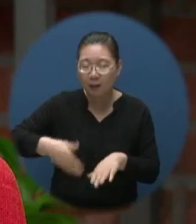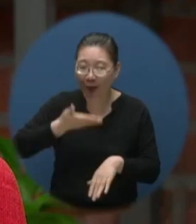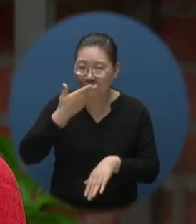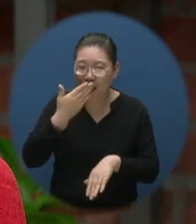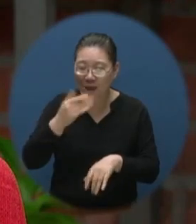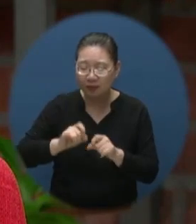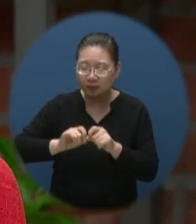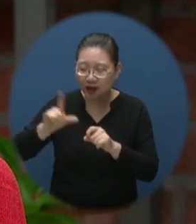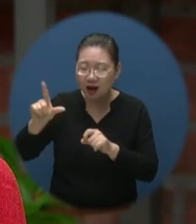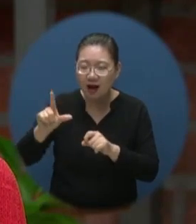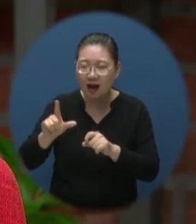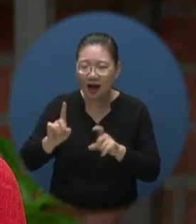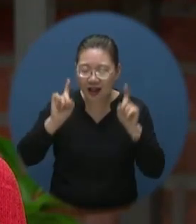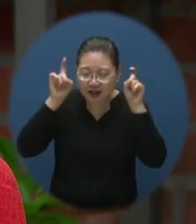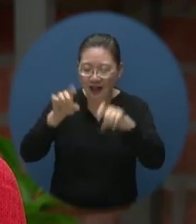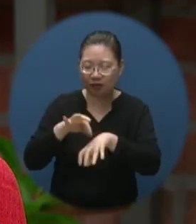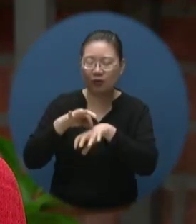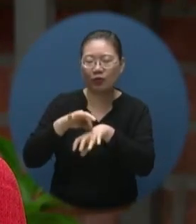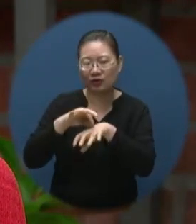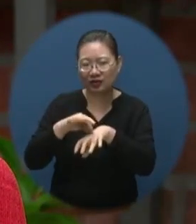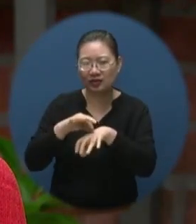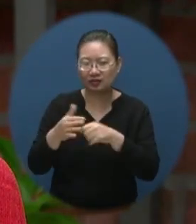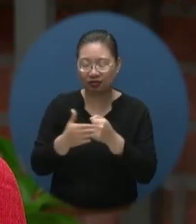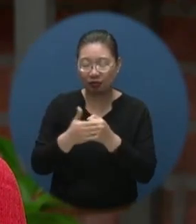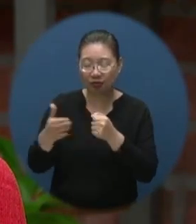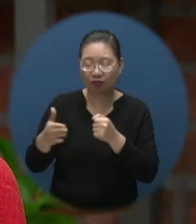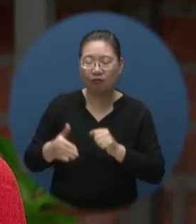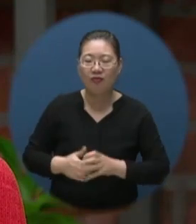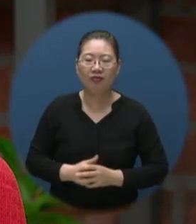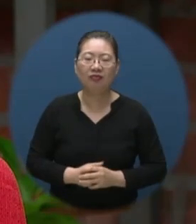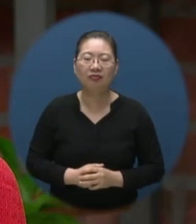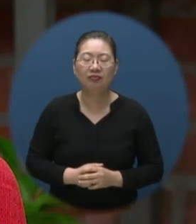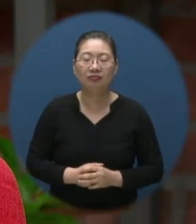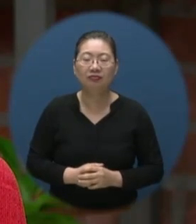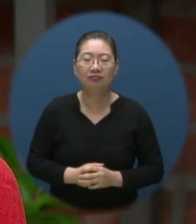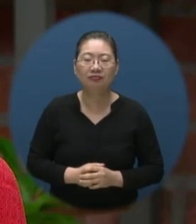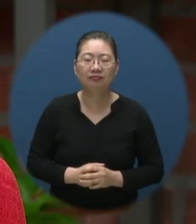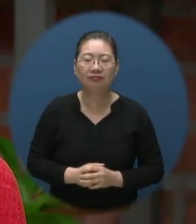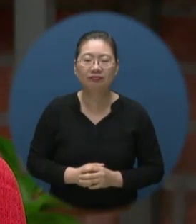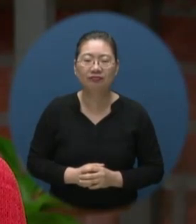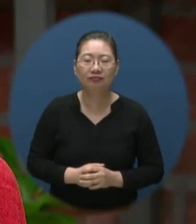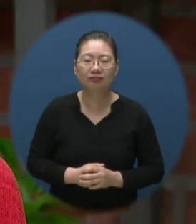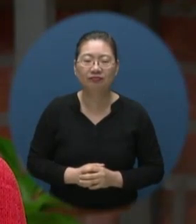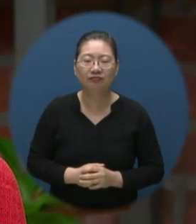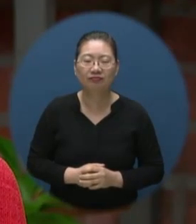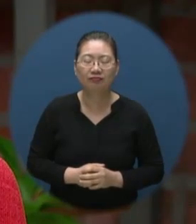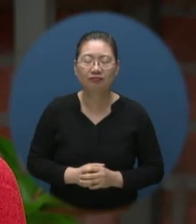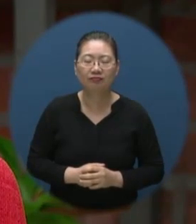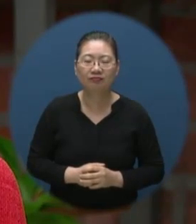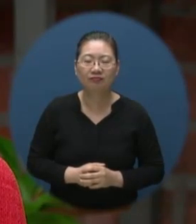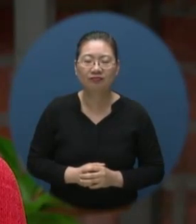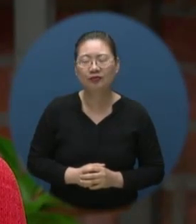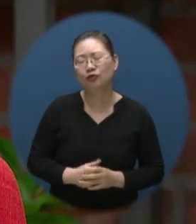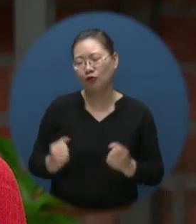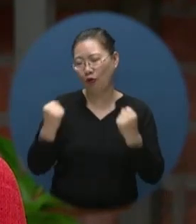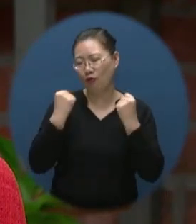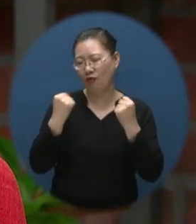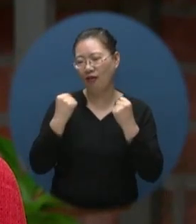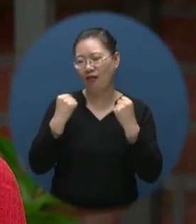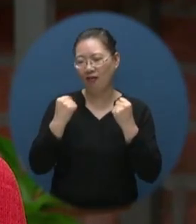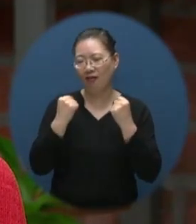주로 양고기거든요. 양고기. 예, 예. 그래서 그 사람들은 아주